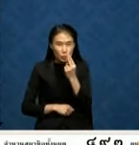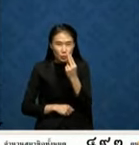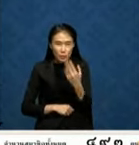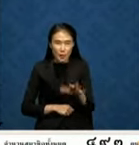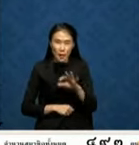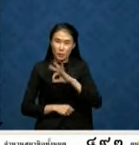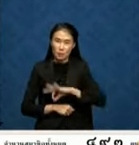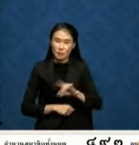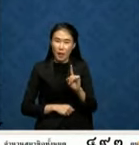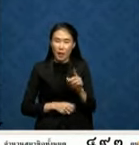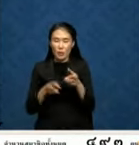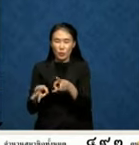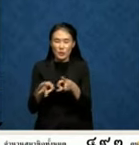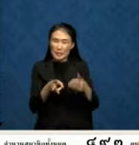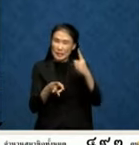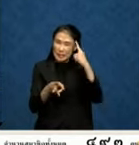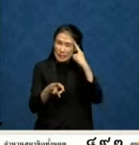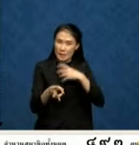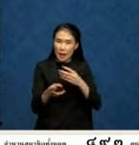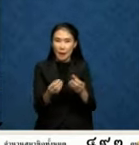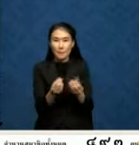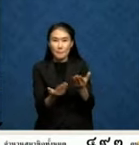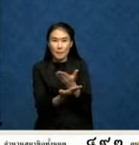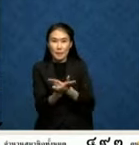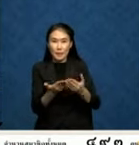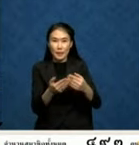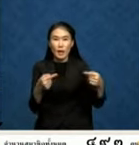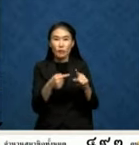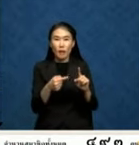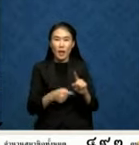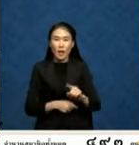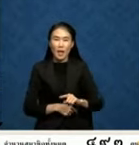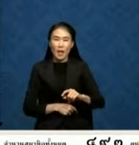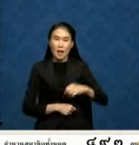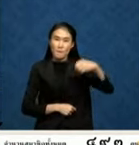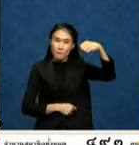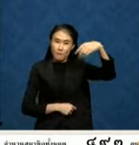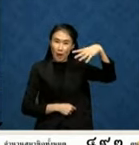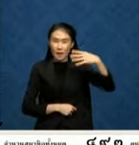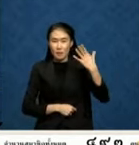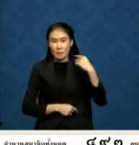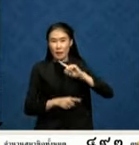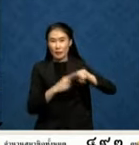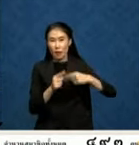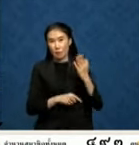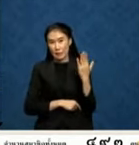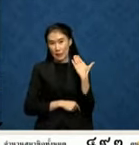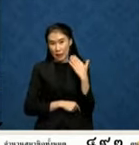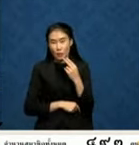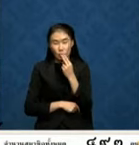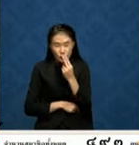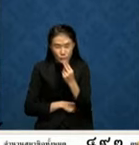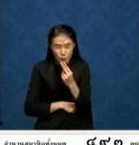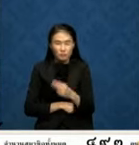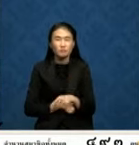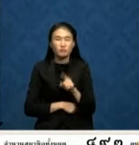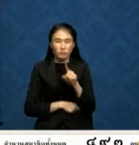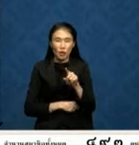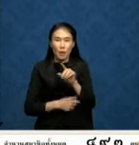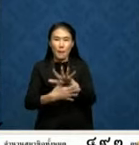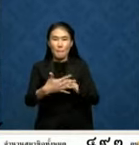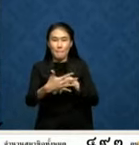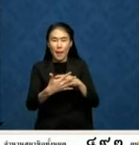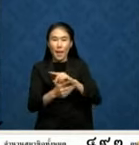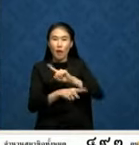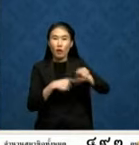นะครับวิธีการที่เราจะต้องพิจารณาถึงค่าไฟในแต่ละรอบที่ผ่านมานะครับเราก็มีการกำหนดเป็นร